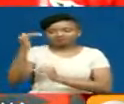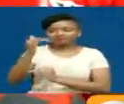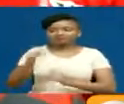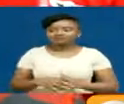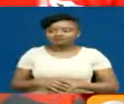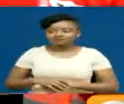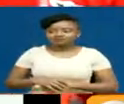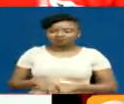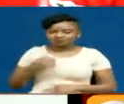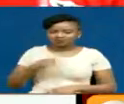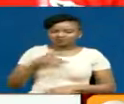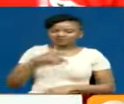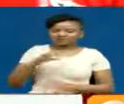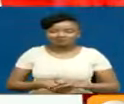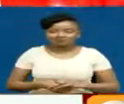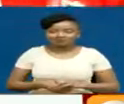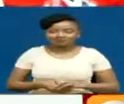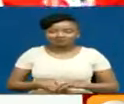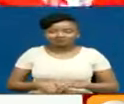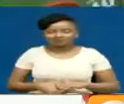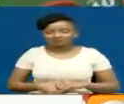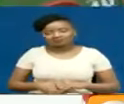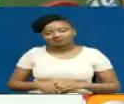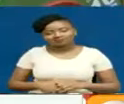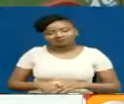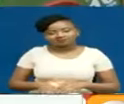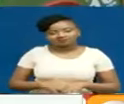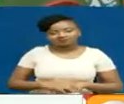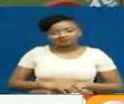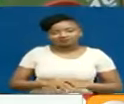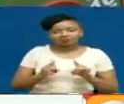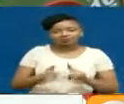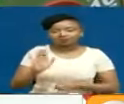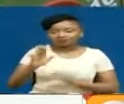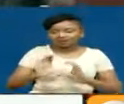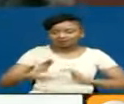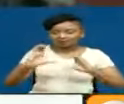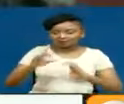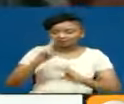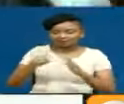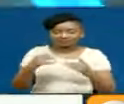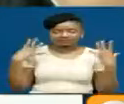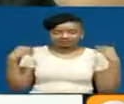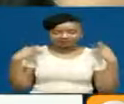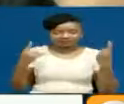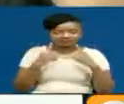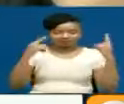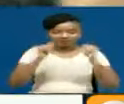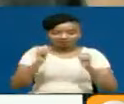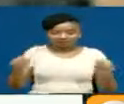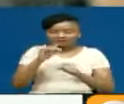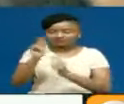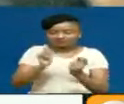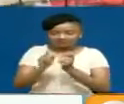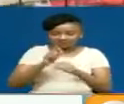hiyo ni yenye inanipea confidence sana hapo mbele. Kocha wake anasema mazoezi yamekuwa ya kufana sana haswa baada ya kuingia